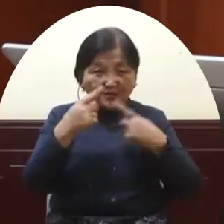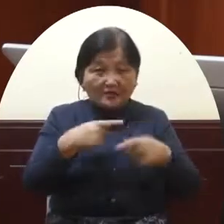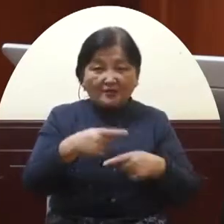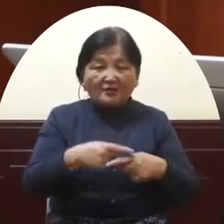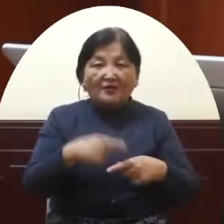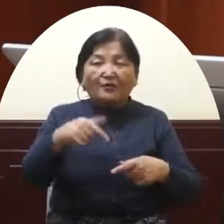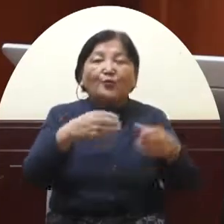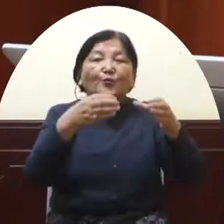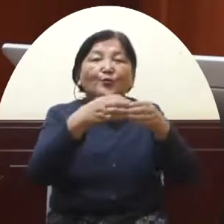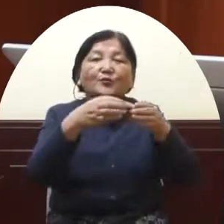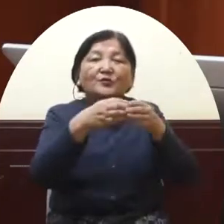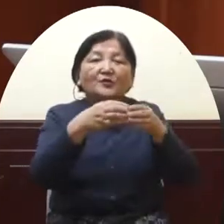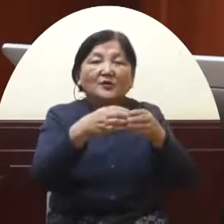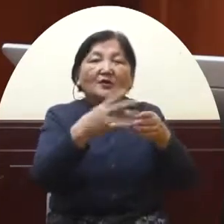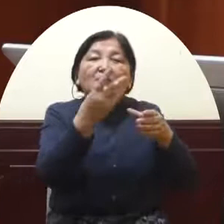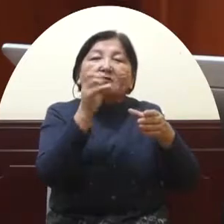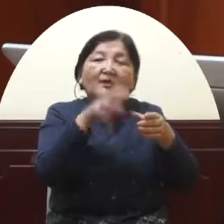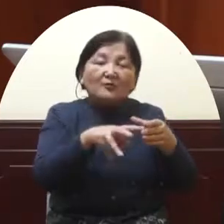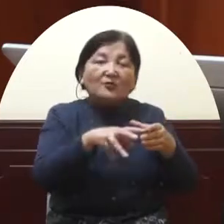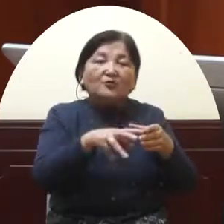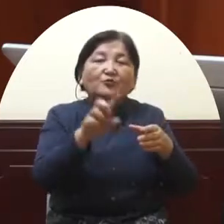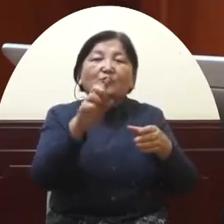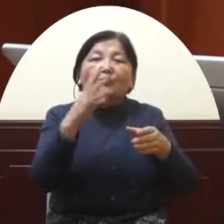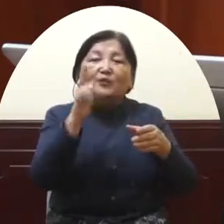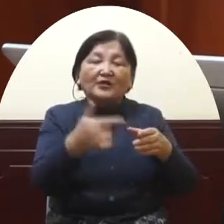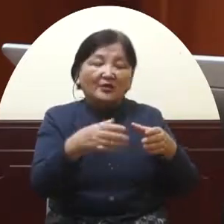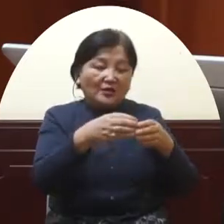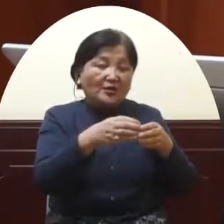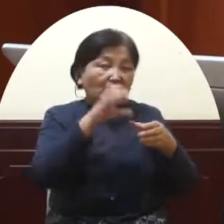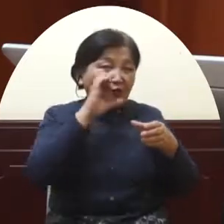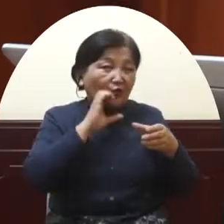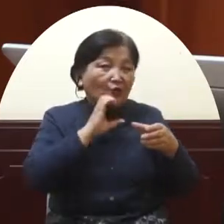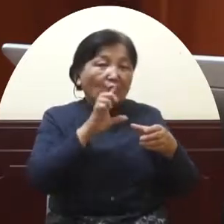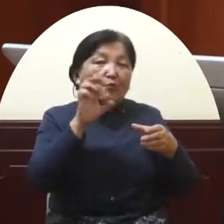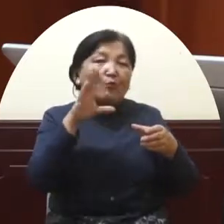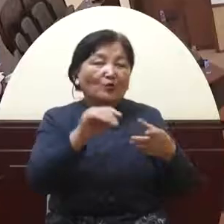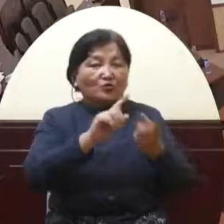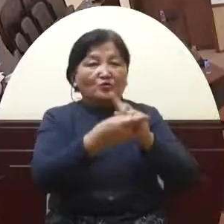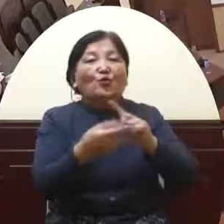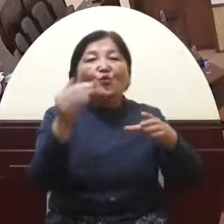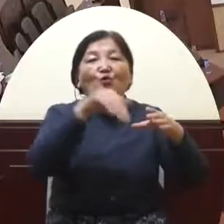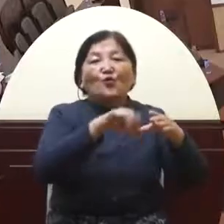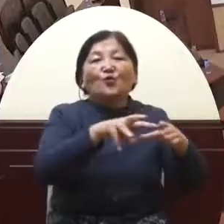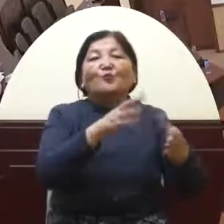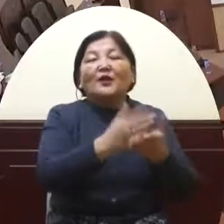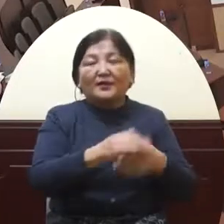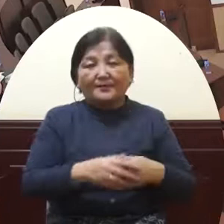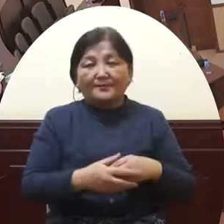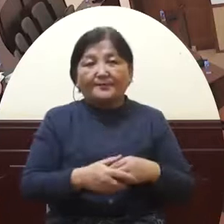Энэ бол бүлгийн сонирхлын шийдвэр болж хөрнө. За дараагийн асуудал нь энэ нэр дэвшигчтэй холбоотой одоо